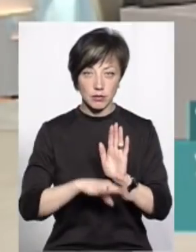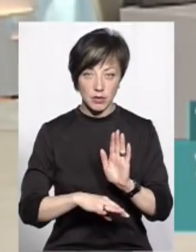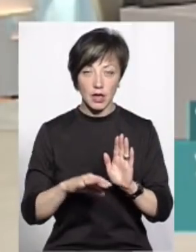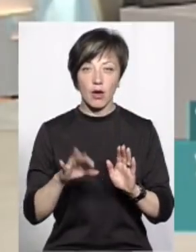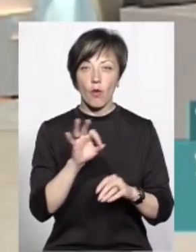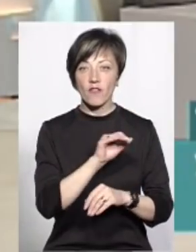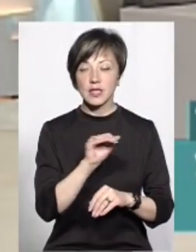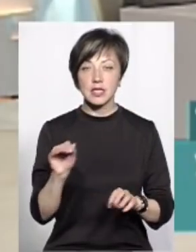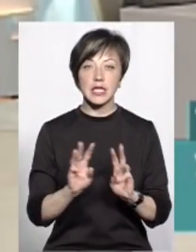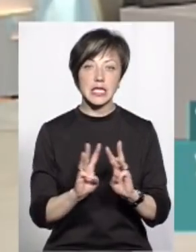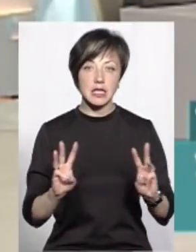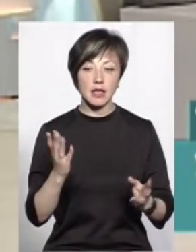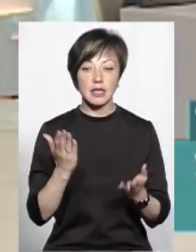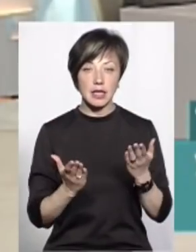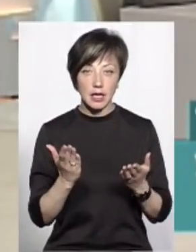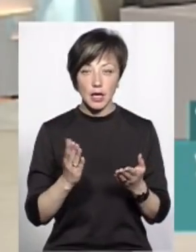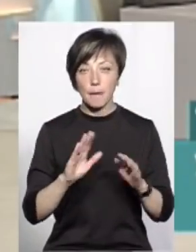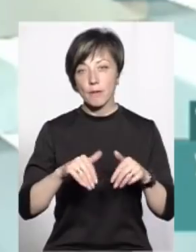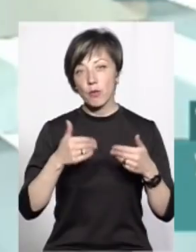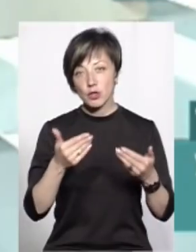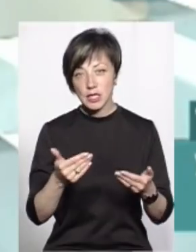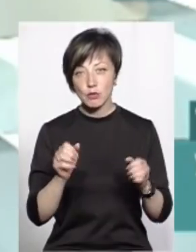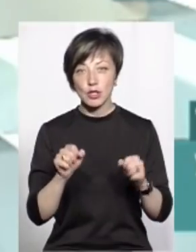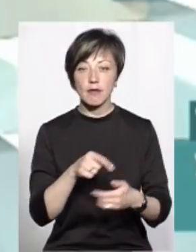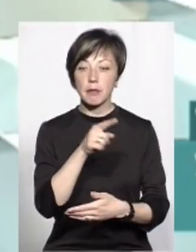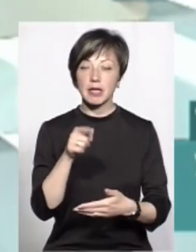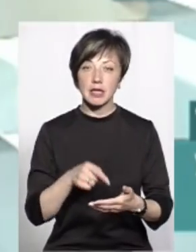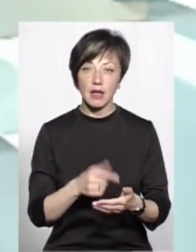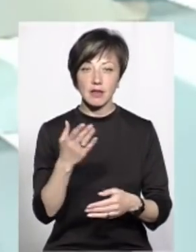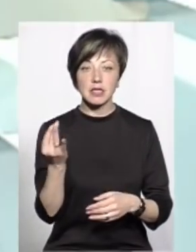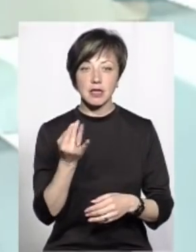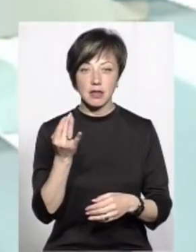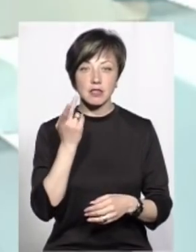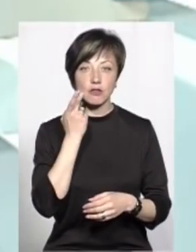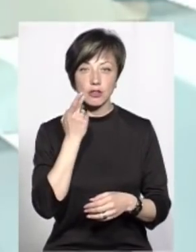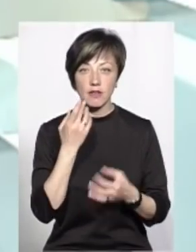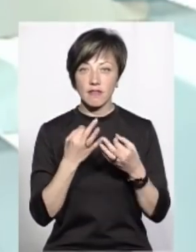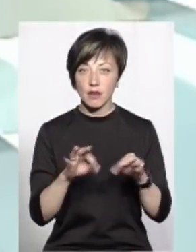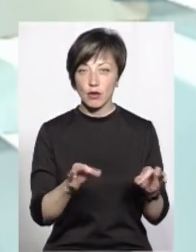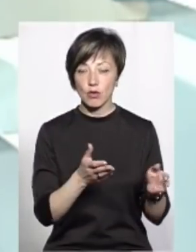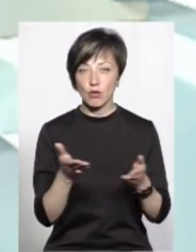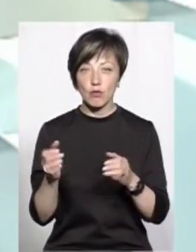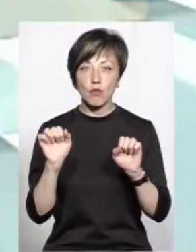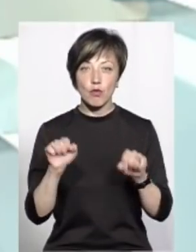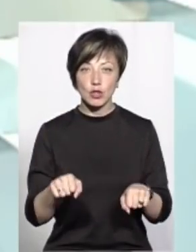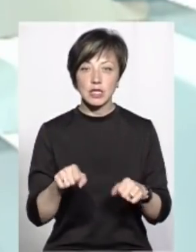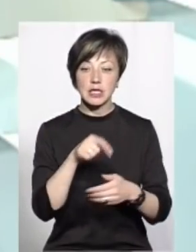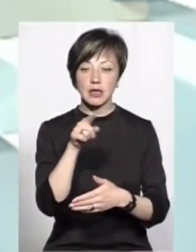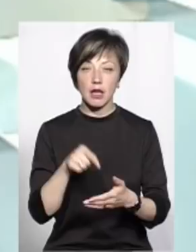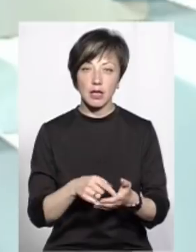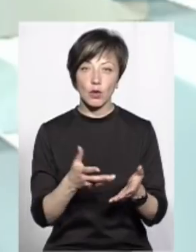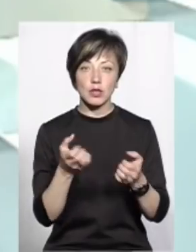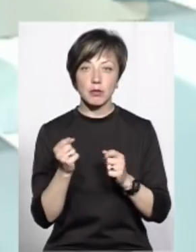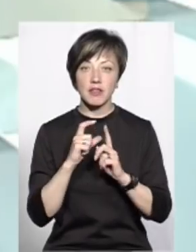також офіційний сайт. І якщо є якісь пропозиції, можливо, якісь питання, які вас цікавлять, ви завжди в вільному доступі можете задати і